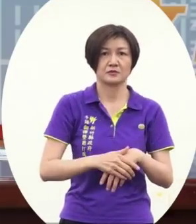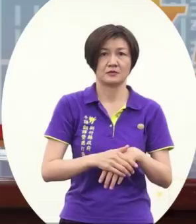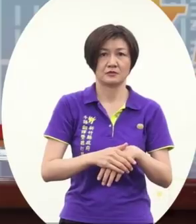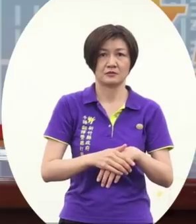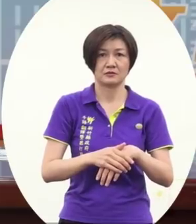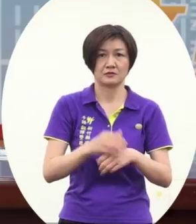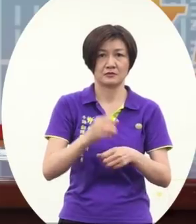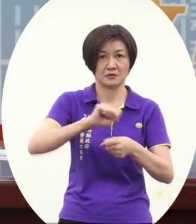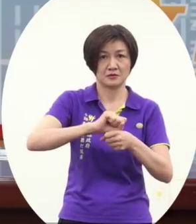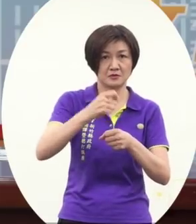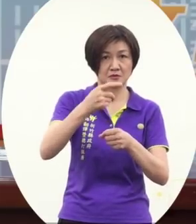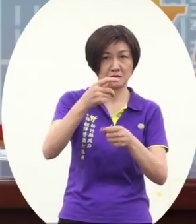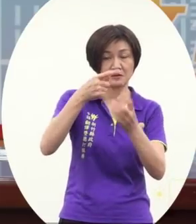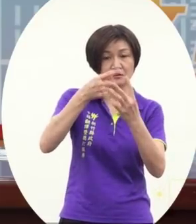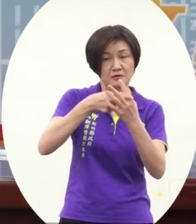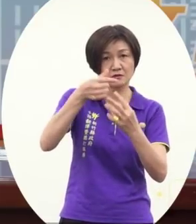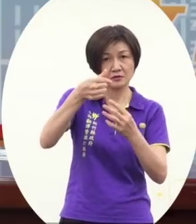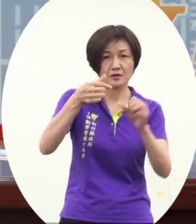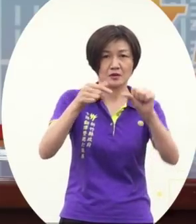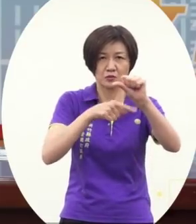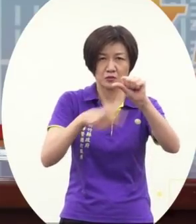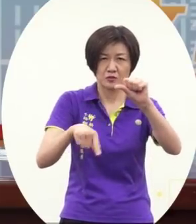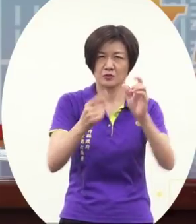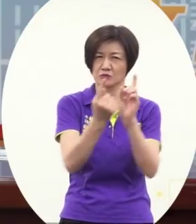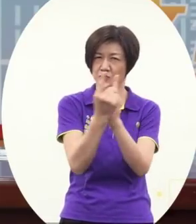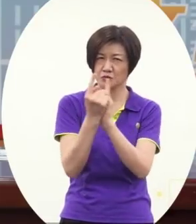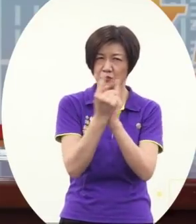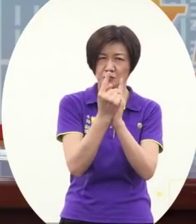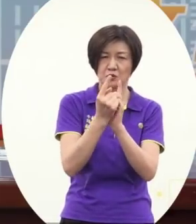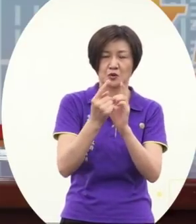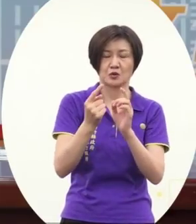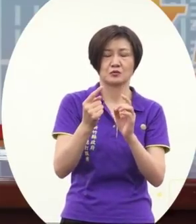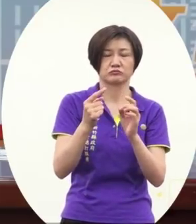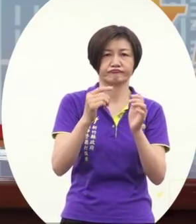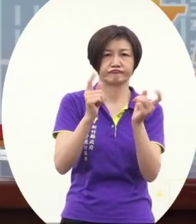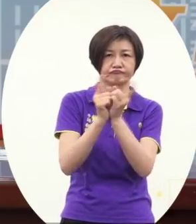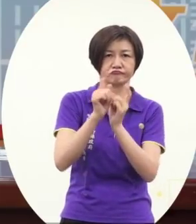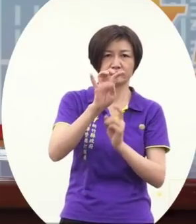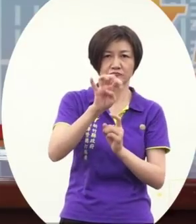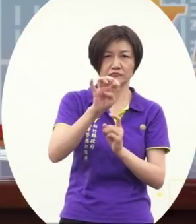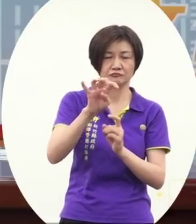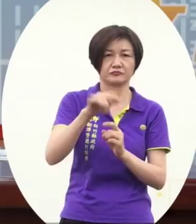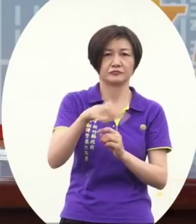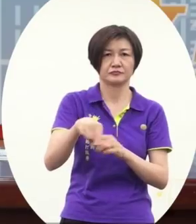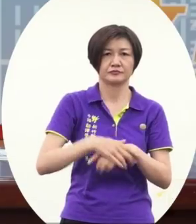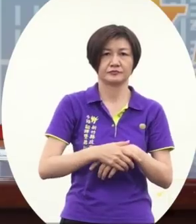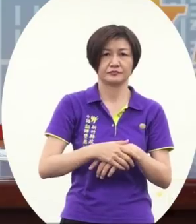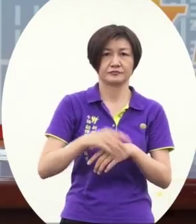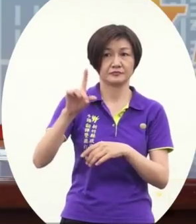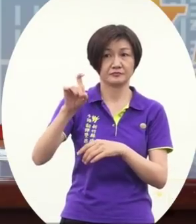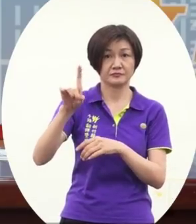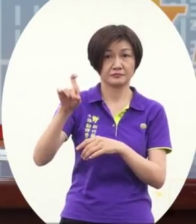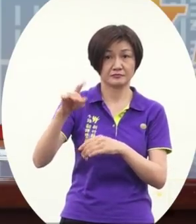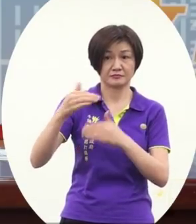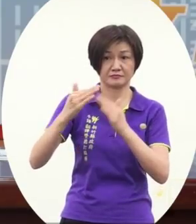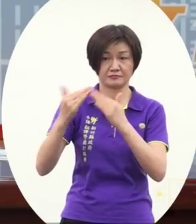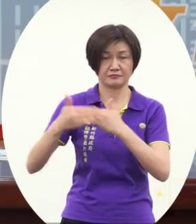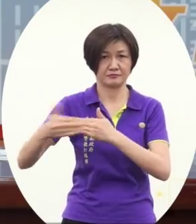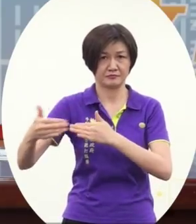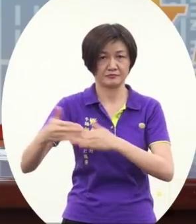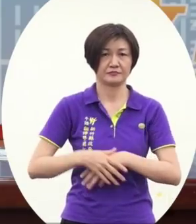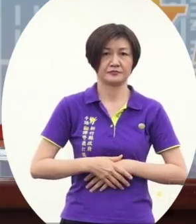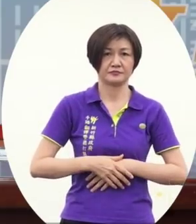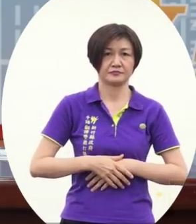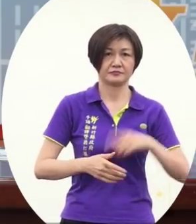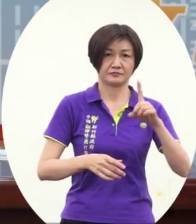们一共框列了44位的接触者，其中11人居家隔离，13人自